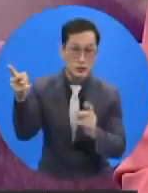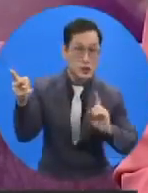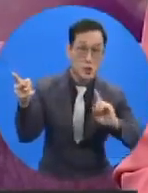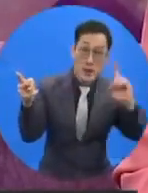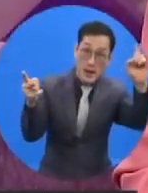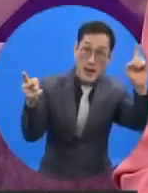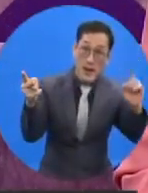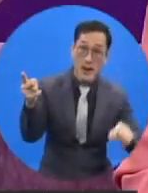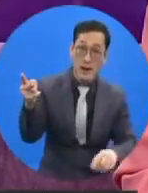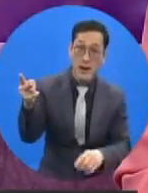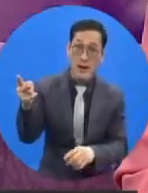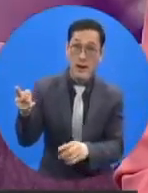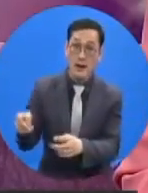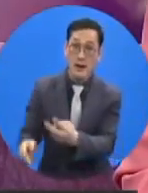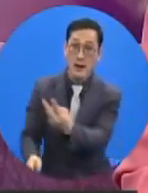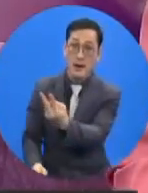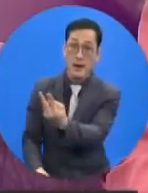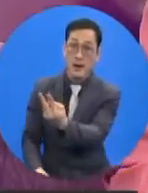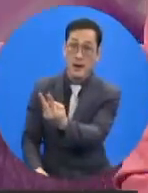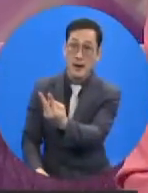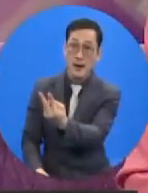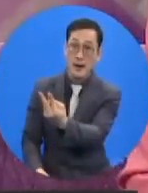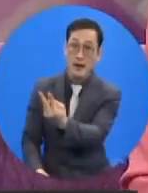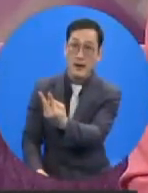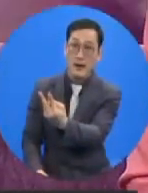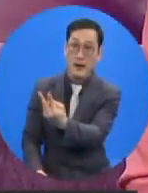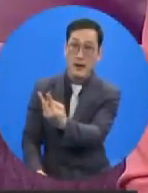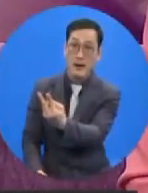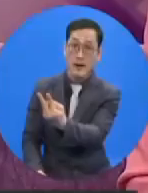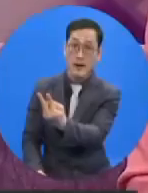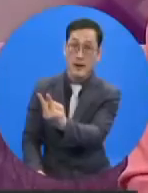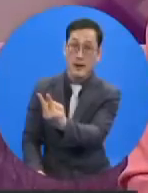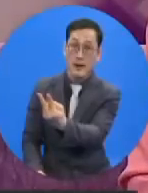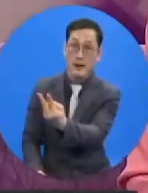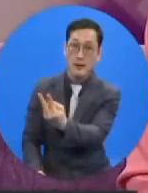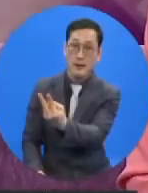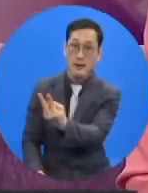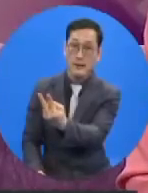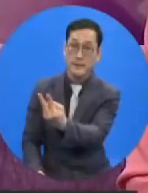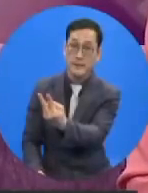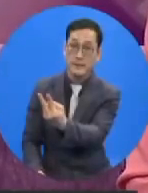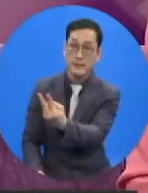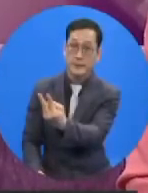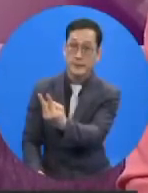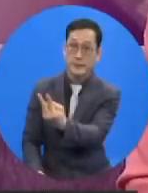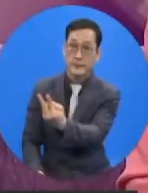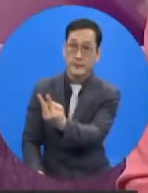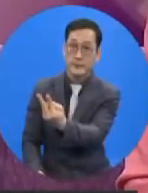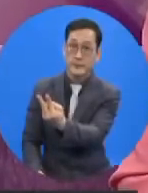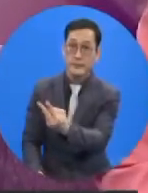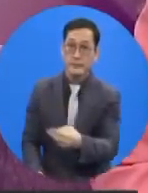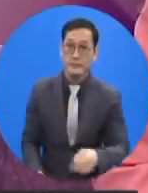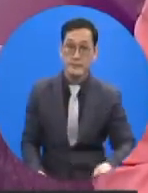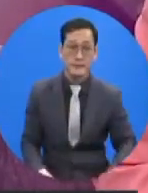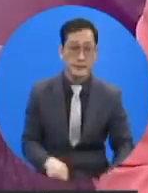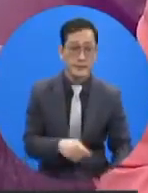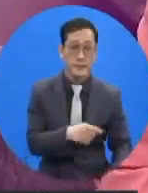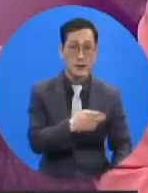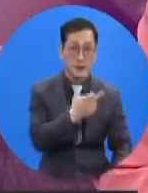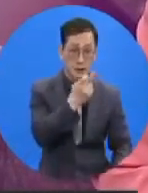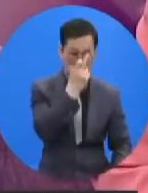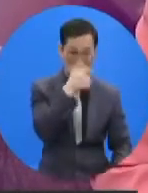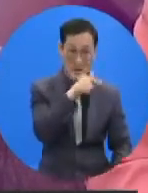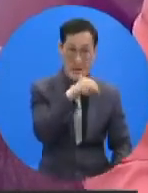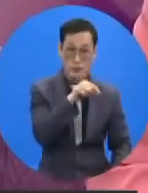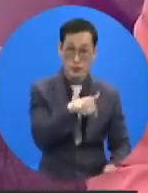윤석열 총장의 수사로부터 자유로운 사람들이 그랬다면 이해가 되겠는데 최강욱 같은 그리고